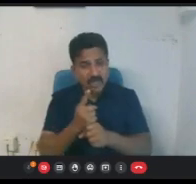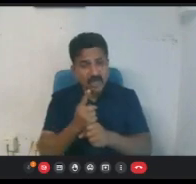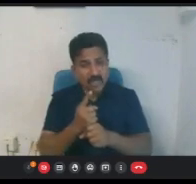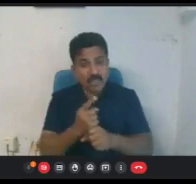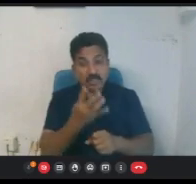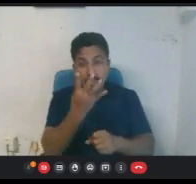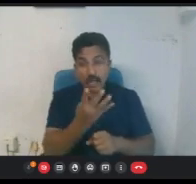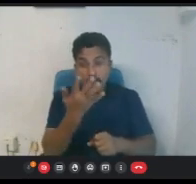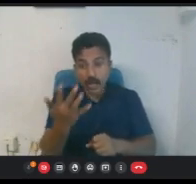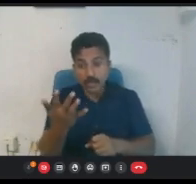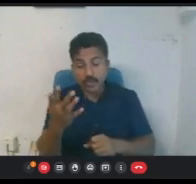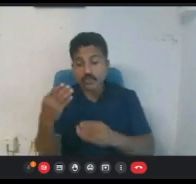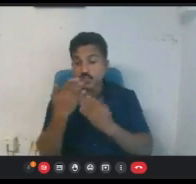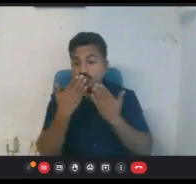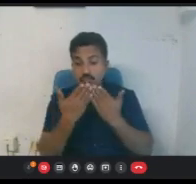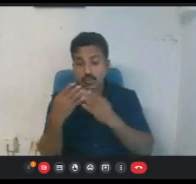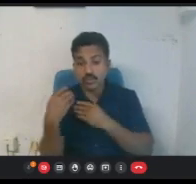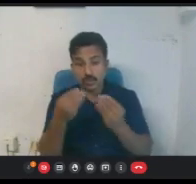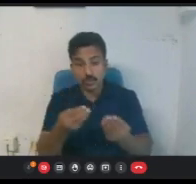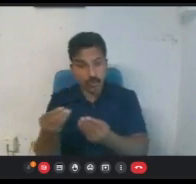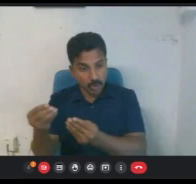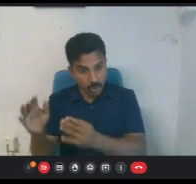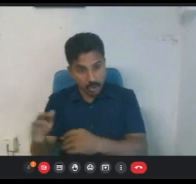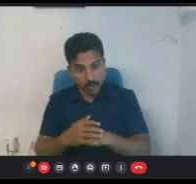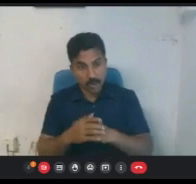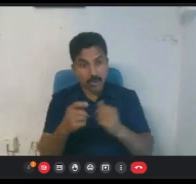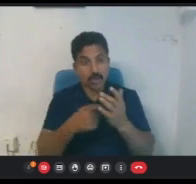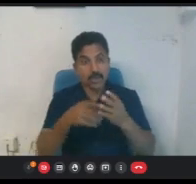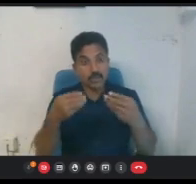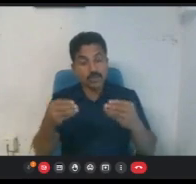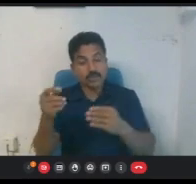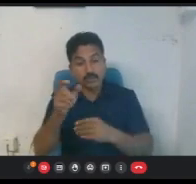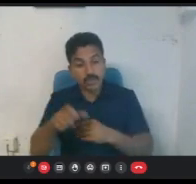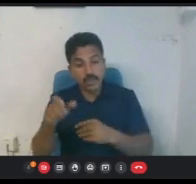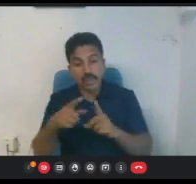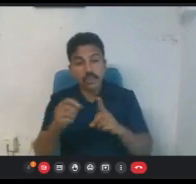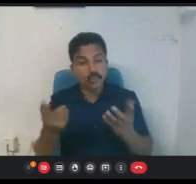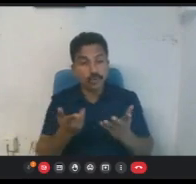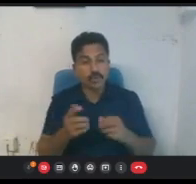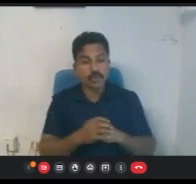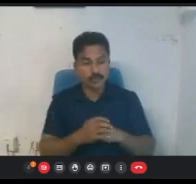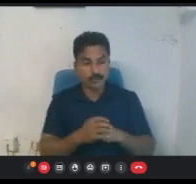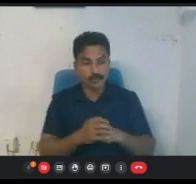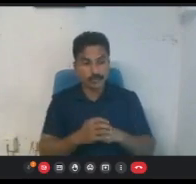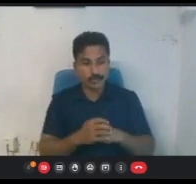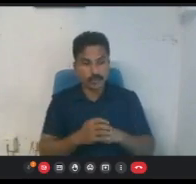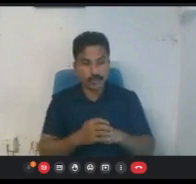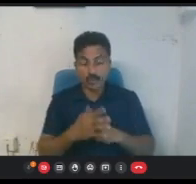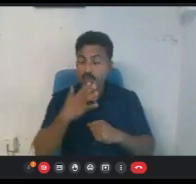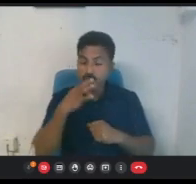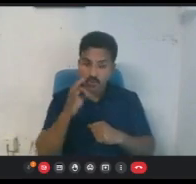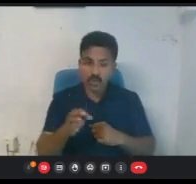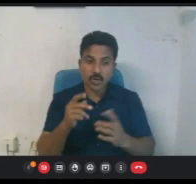4-5 സ്കൂളുകളുടെ ചാർജാണ് കൊടുത്തിരിക്കുന്നത്. ആ റിസോഴ്സ് പേഴ്സൺ എന്ത് ചെയ്യും? അപ്പൊ യഥാർത്ഥത്തില് നമുക്ക് ഒരു